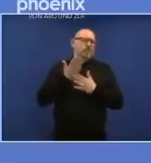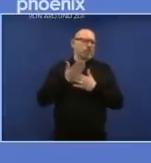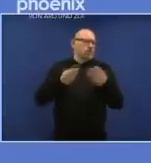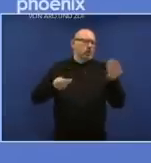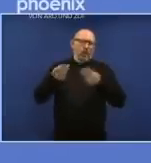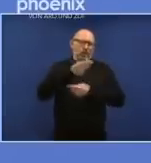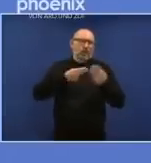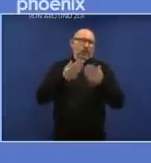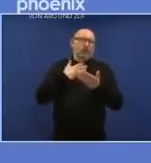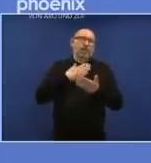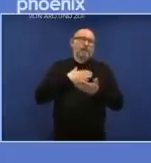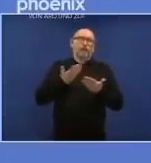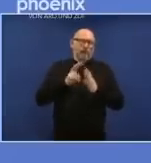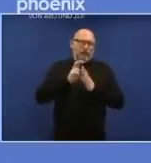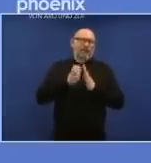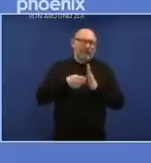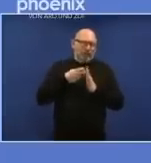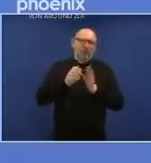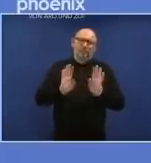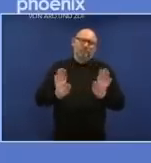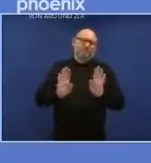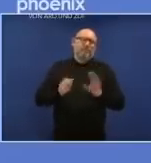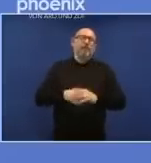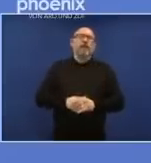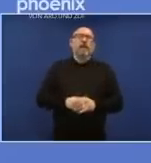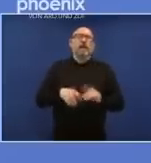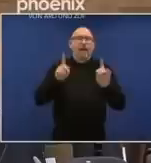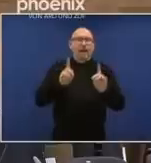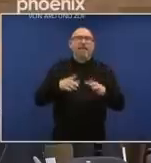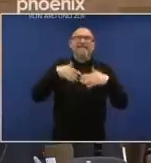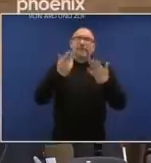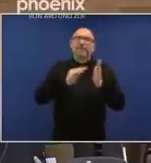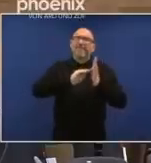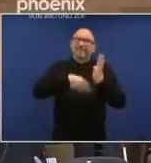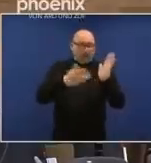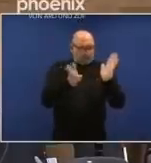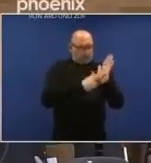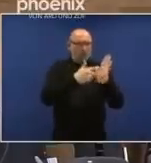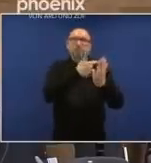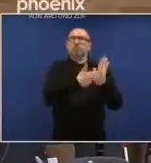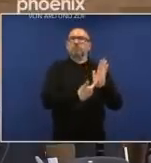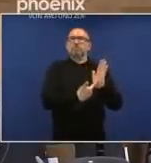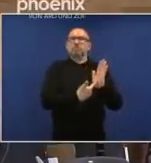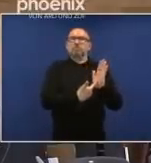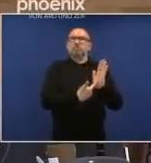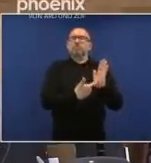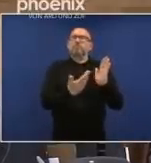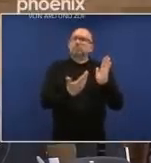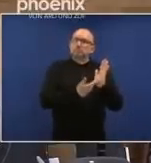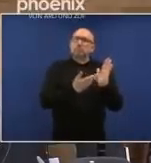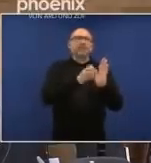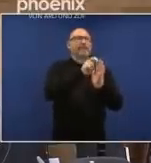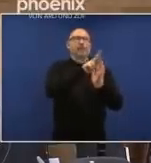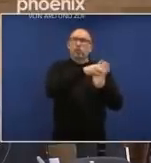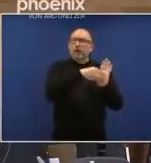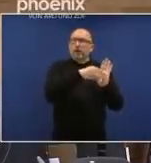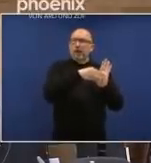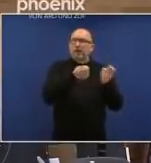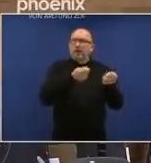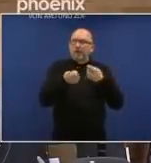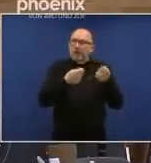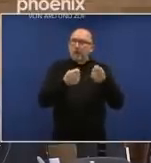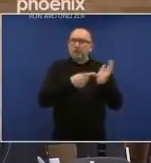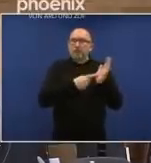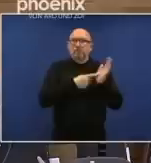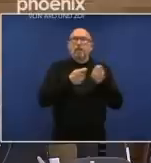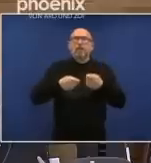alles könnten wir jetzt hier noch einmal erwähnen. Aber wie gesagt, es gibt einen Vertrag zustande gekommen unter Vermittlung der EU und